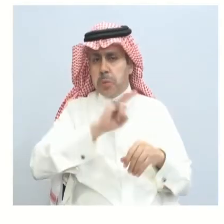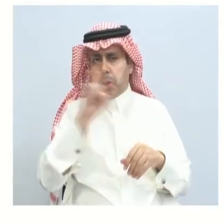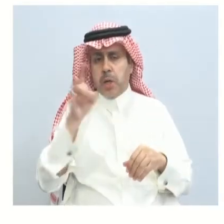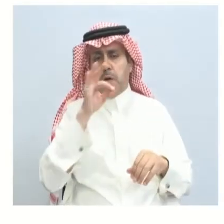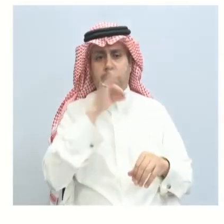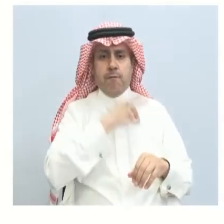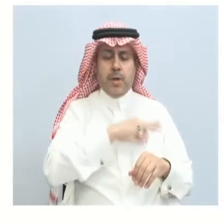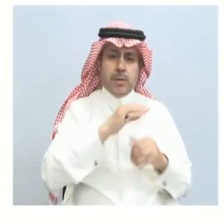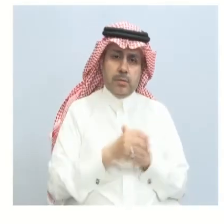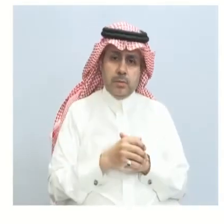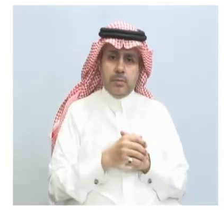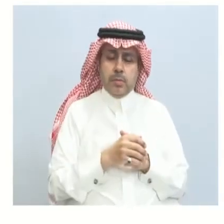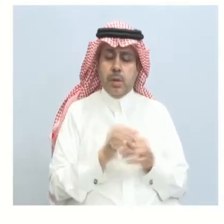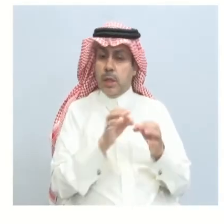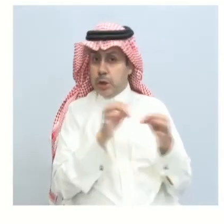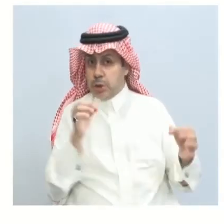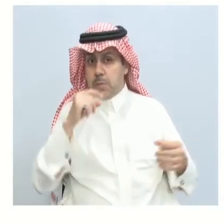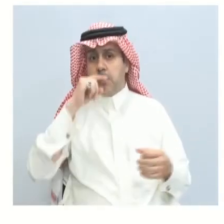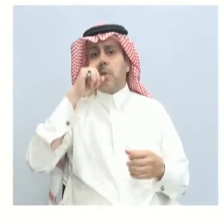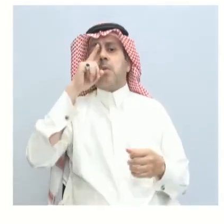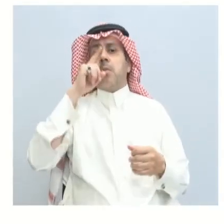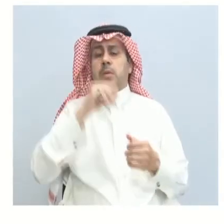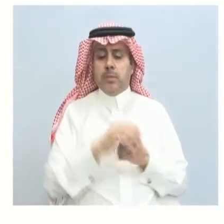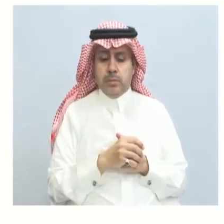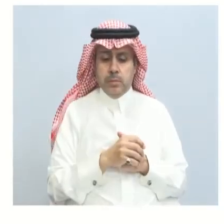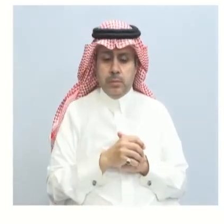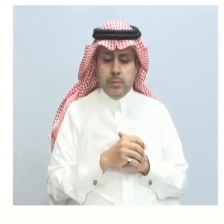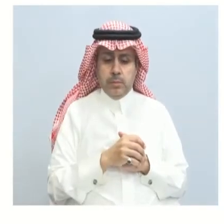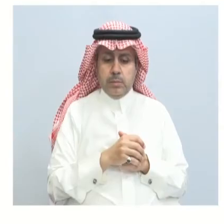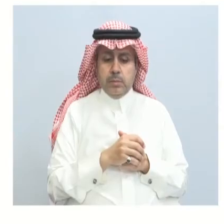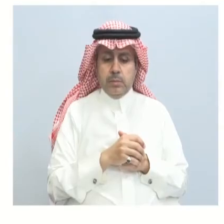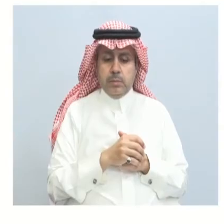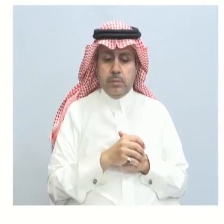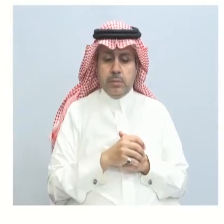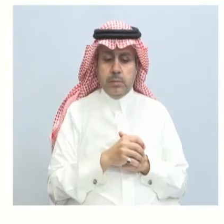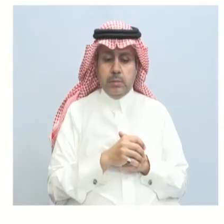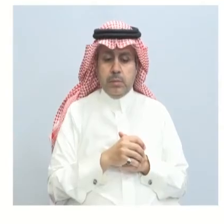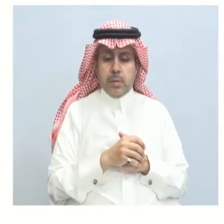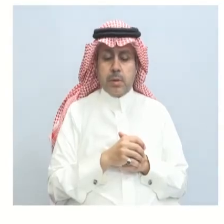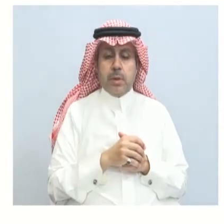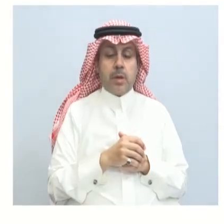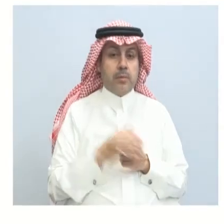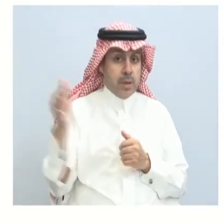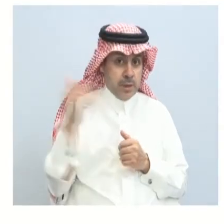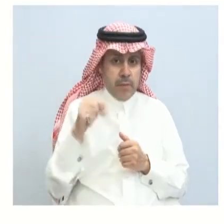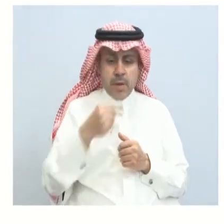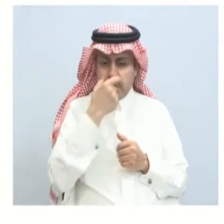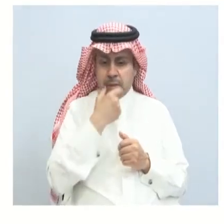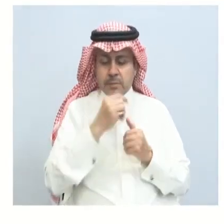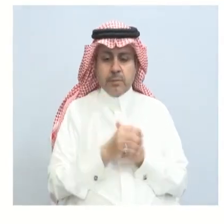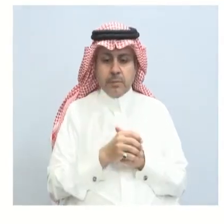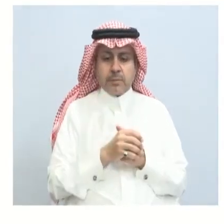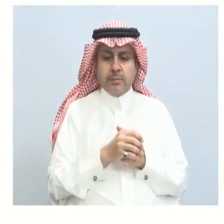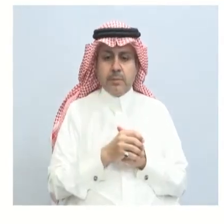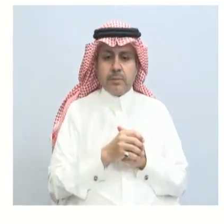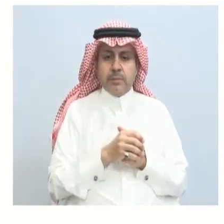اتجنب كذلك التكبر على الناس والاستعلاء عليهم وهذا ما جاء به هذا الحديث بعد